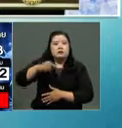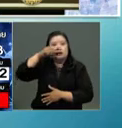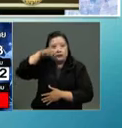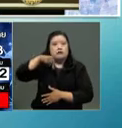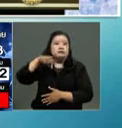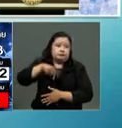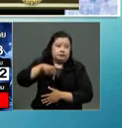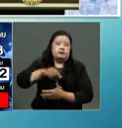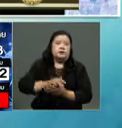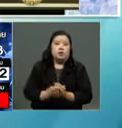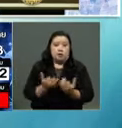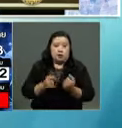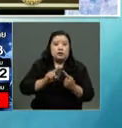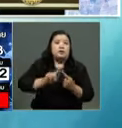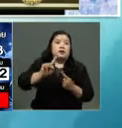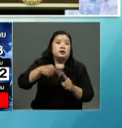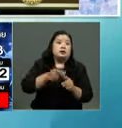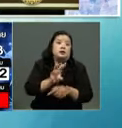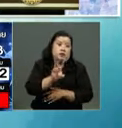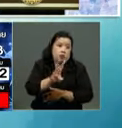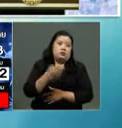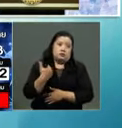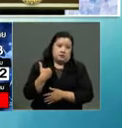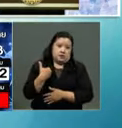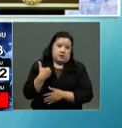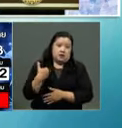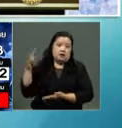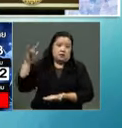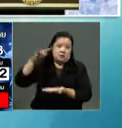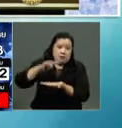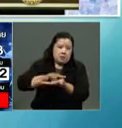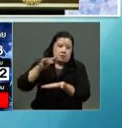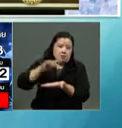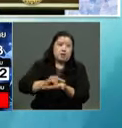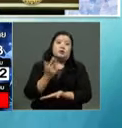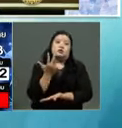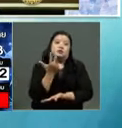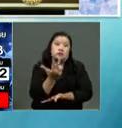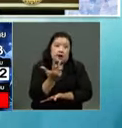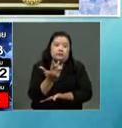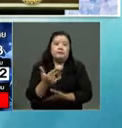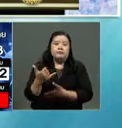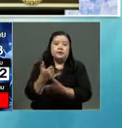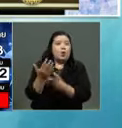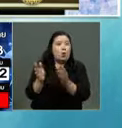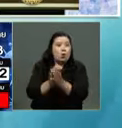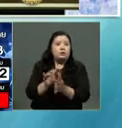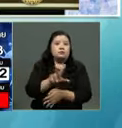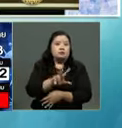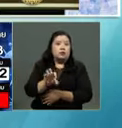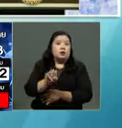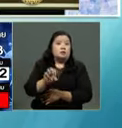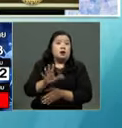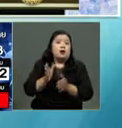ก็จะตามมานะครับไปที่การนำเที่ยวบินคนไทยที่ตกค้างกลับมาเมืองไทยนะครับวันนี้ครับวันที่1จะมีมา 3เที่ยวบินนะครับจาก 3ประเทศนี้นะครับ 355